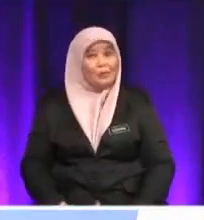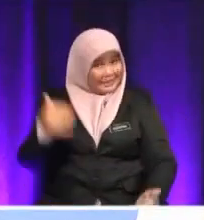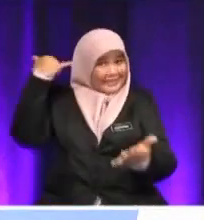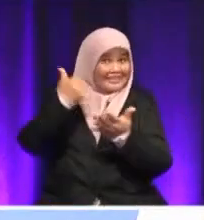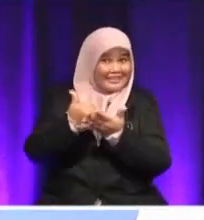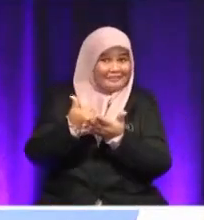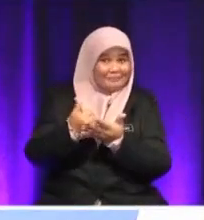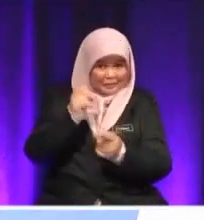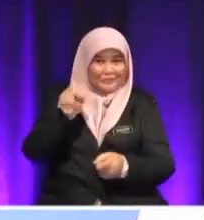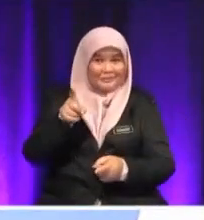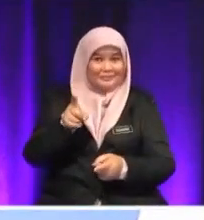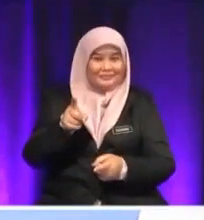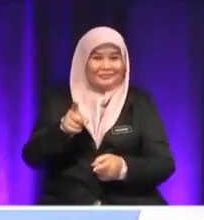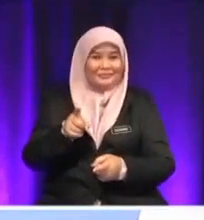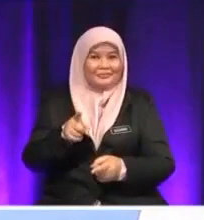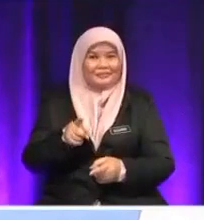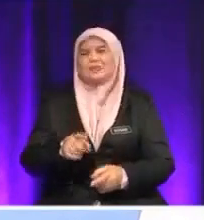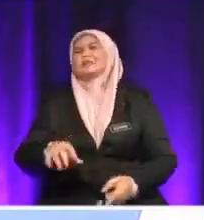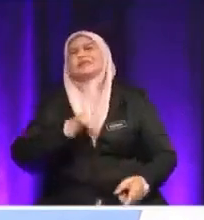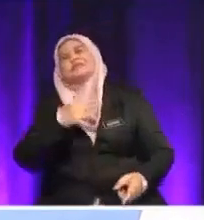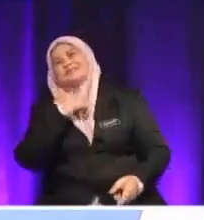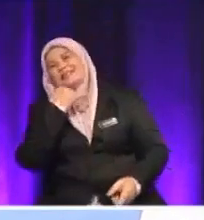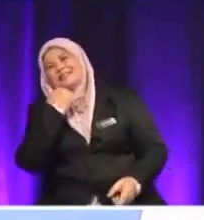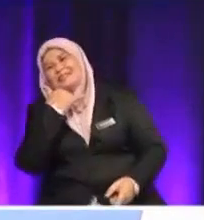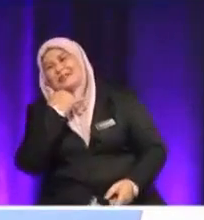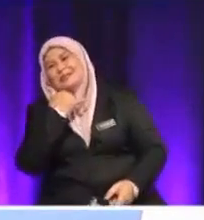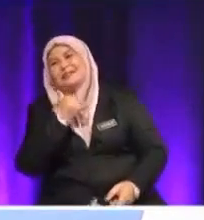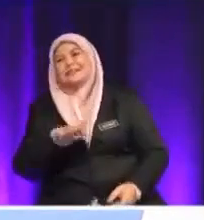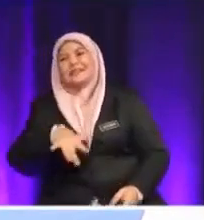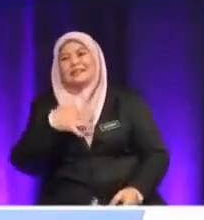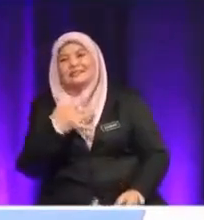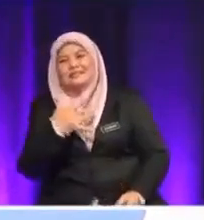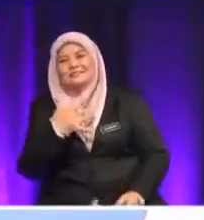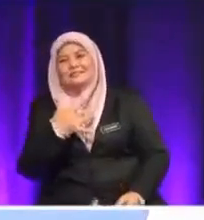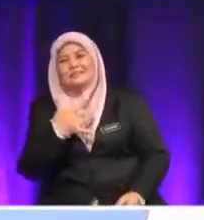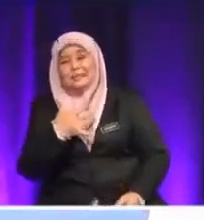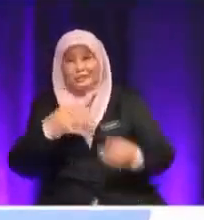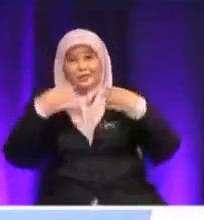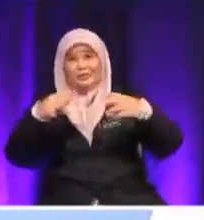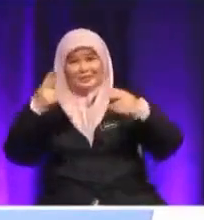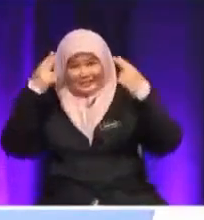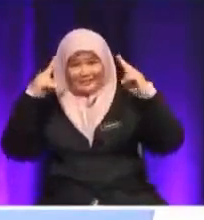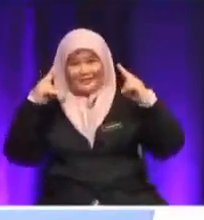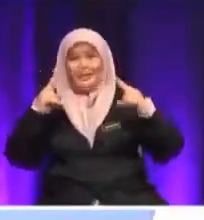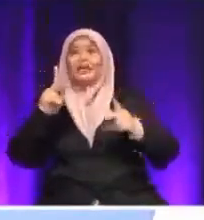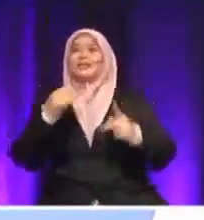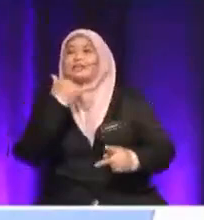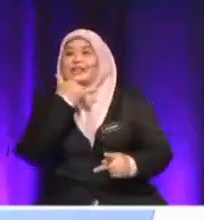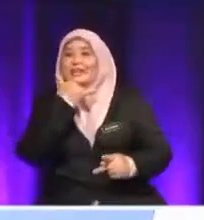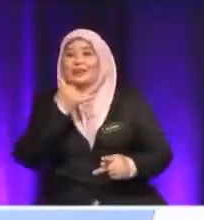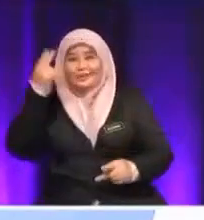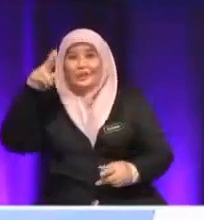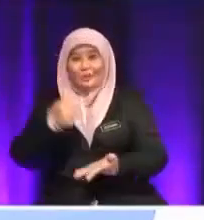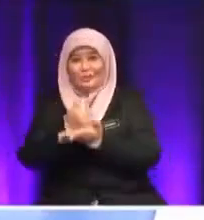pasti? Saya rasa salah, Ustaz. Saya rasa... saya cuba, Ustaz, eh? Boleh, boleh, boleh. Kalau salah, Ustaz betulkan, eh?